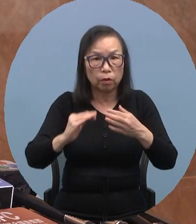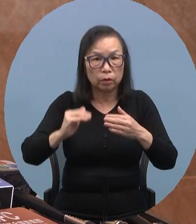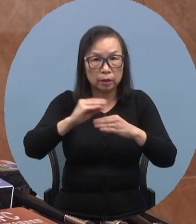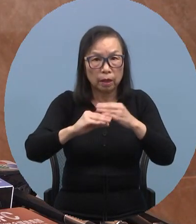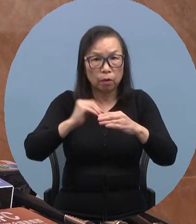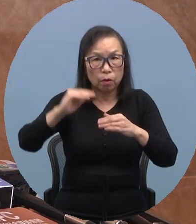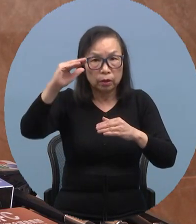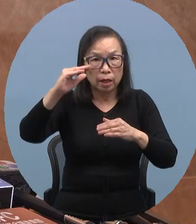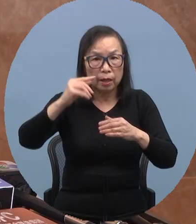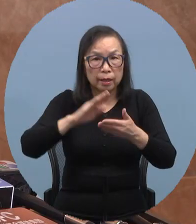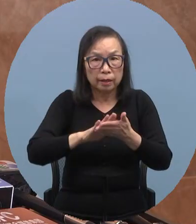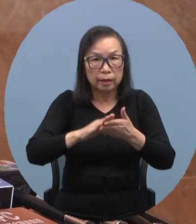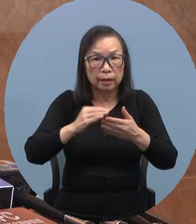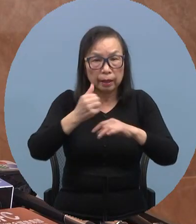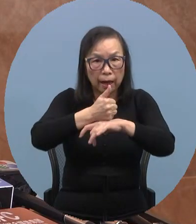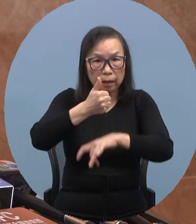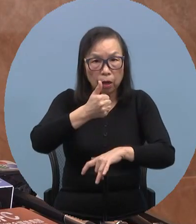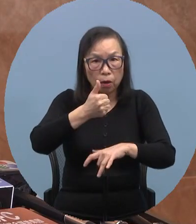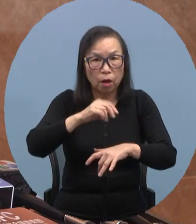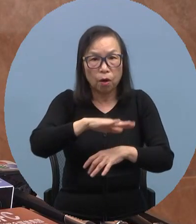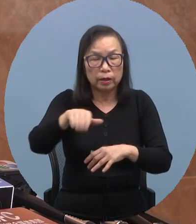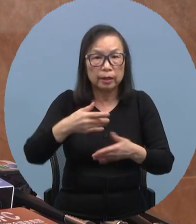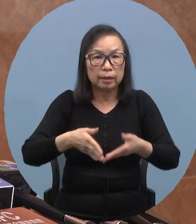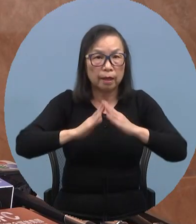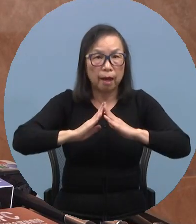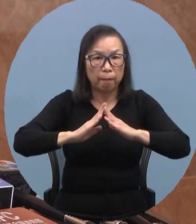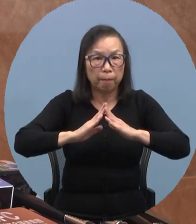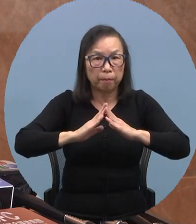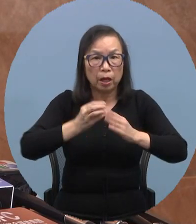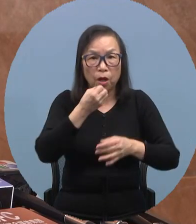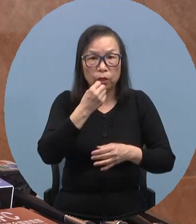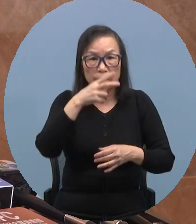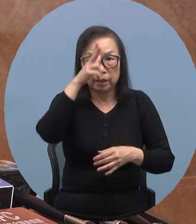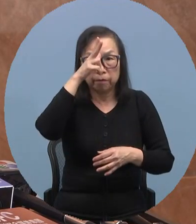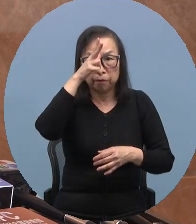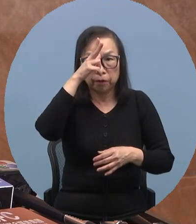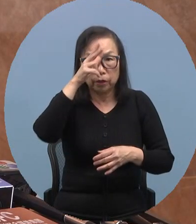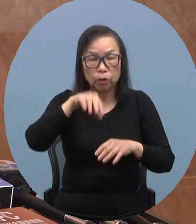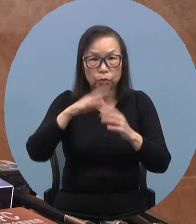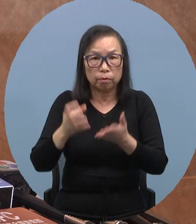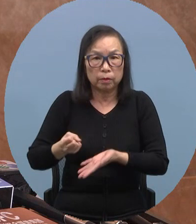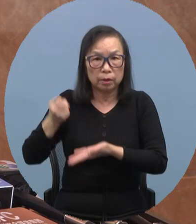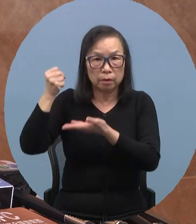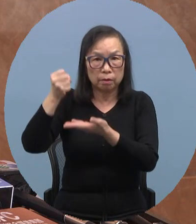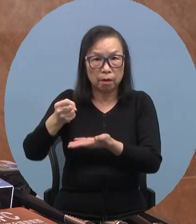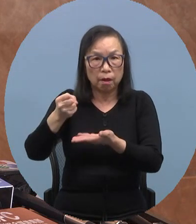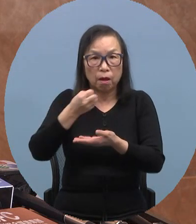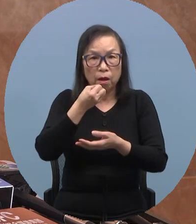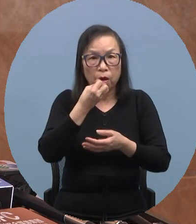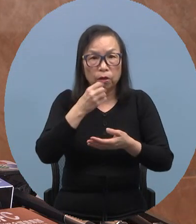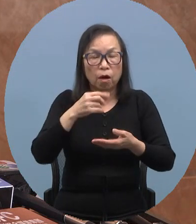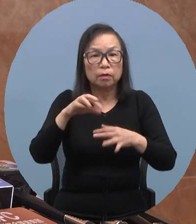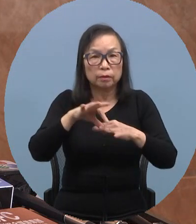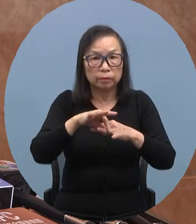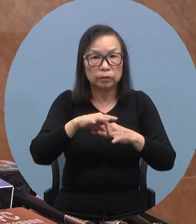次嘅協作治理嘅架構。咁其實我哋已經咧係成立咗由政府全資擁有嘅香港貴